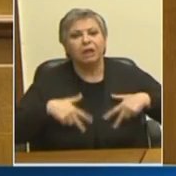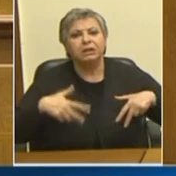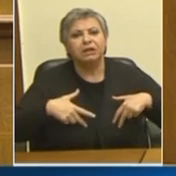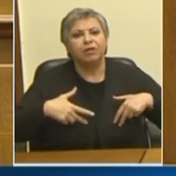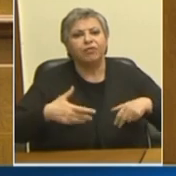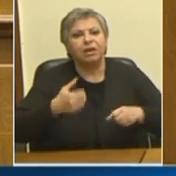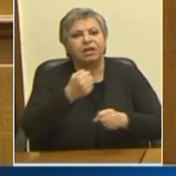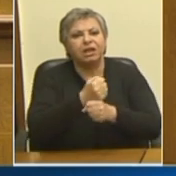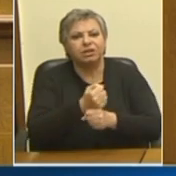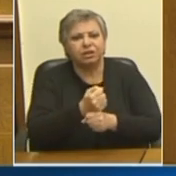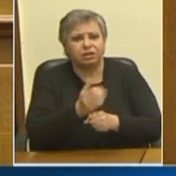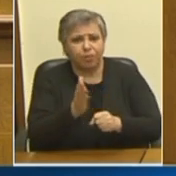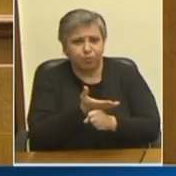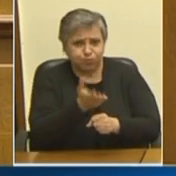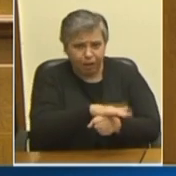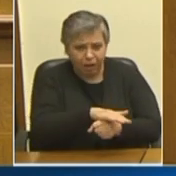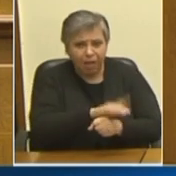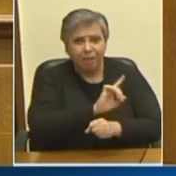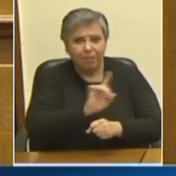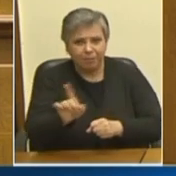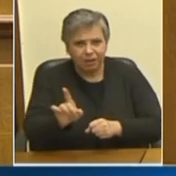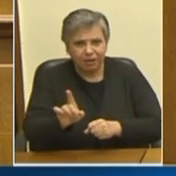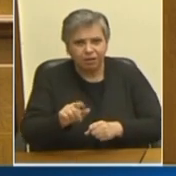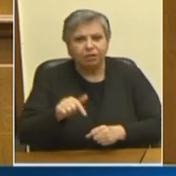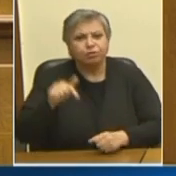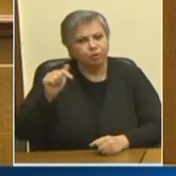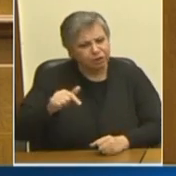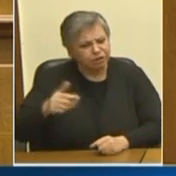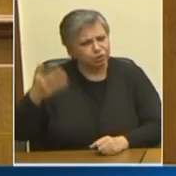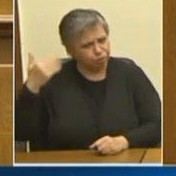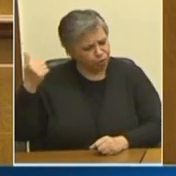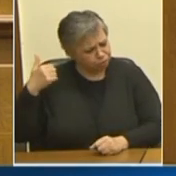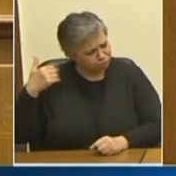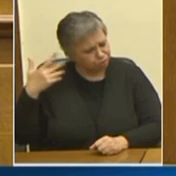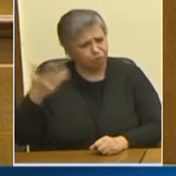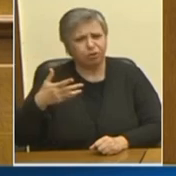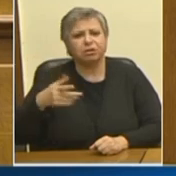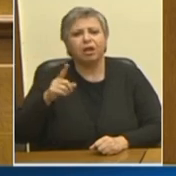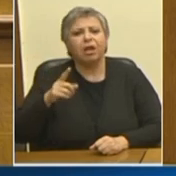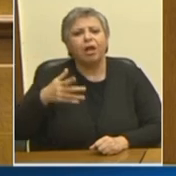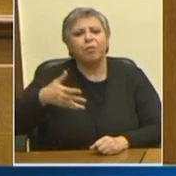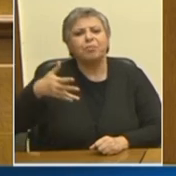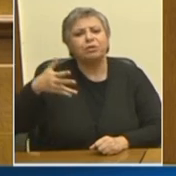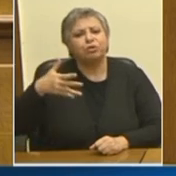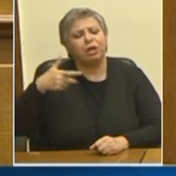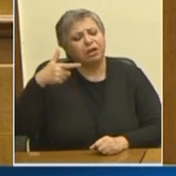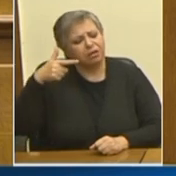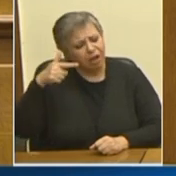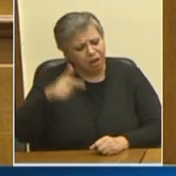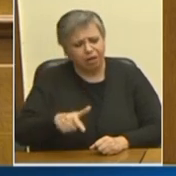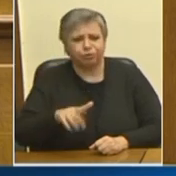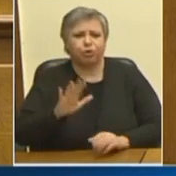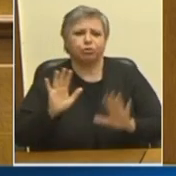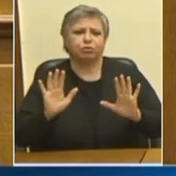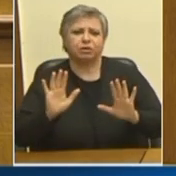Δεν το καταλαβαίνω αυτό. Ρίξατε μια κυβέρνηση, κακή κυβέρνηση του κυρίου Μητσοτάκη, και εγώ θα την έριχνα, για να μιλάμε ειλικρινά,